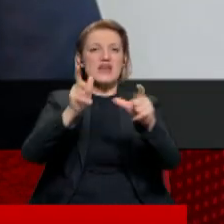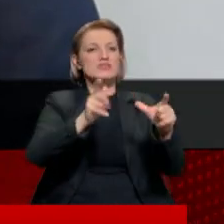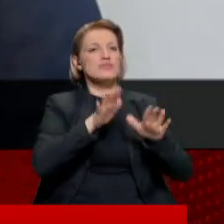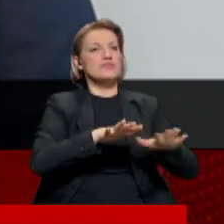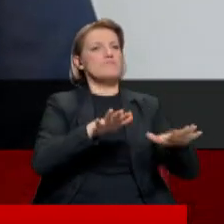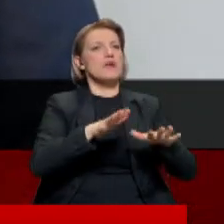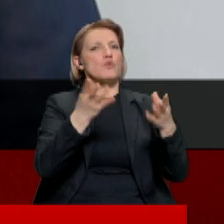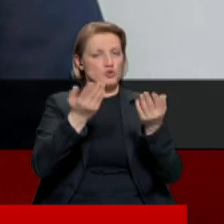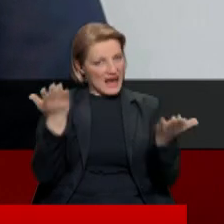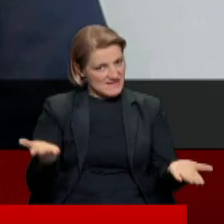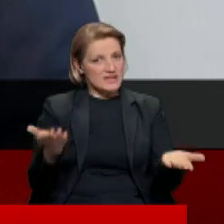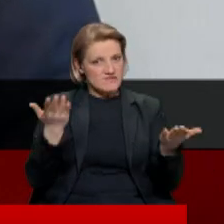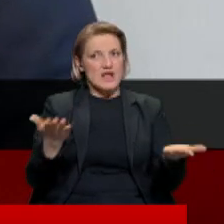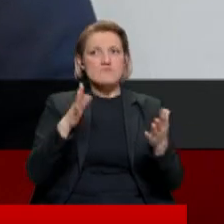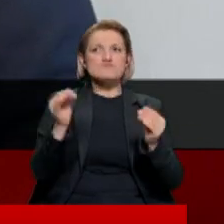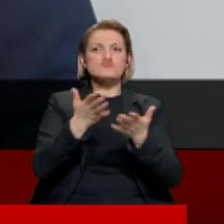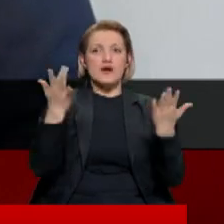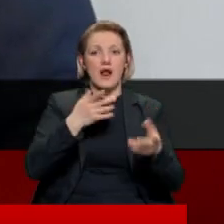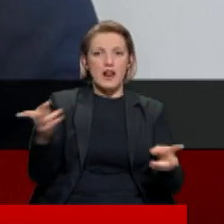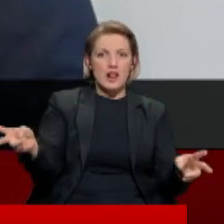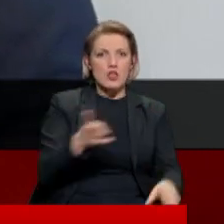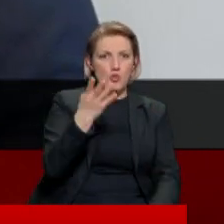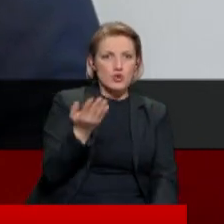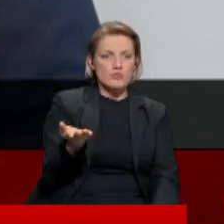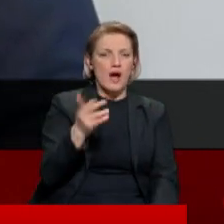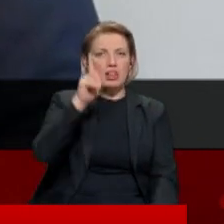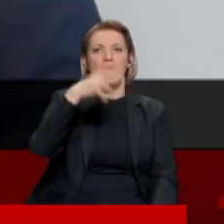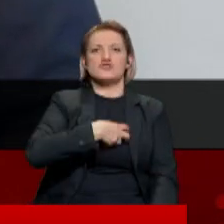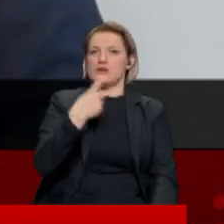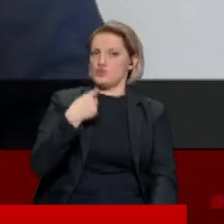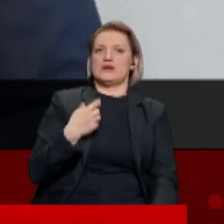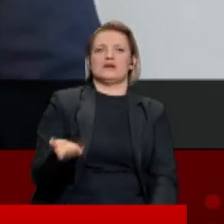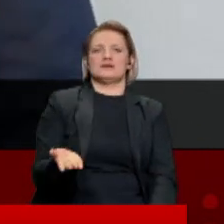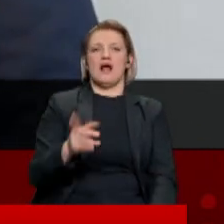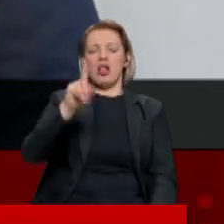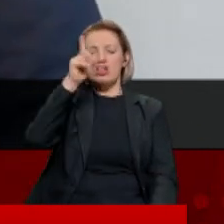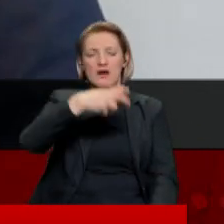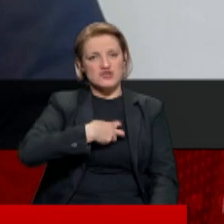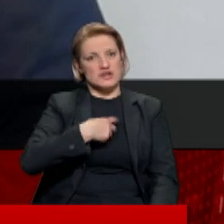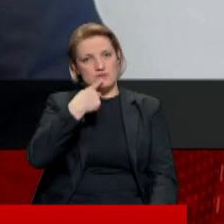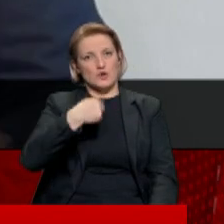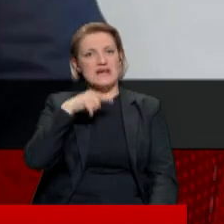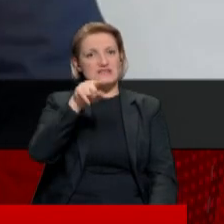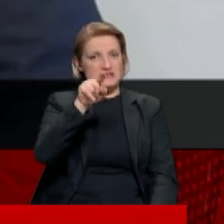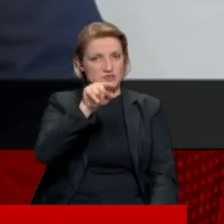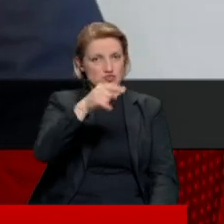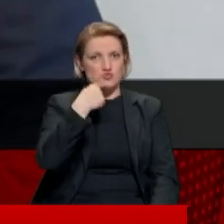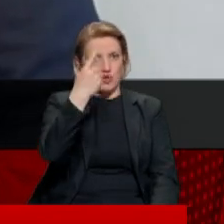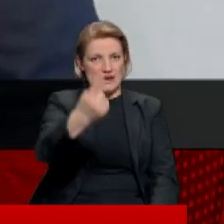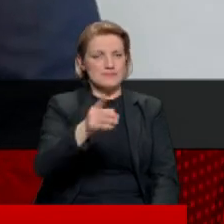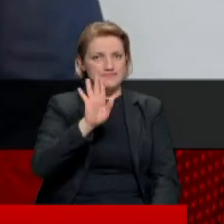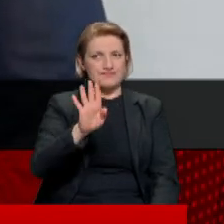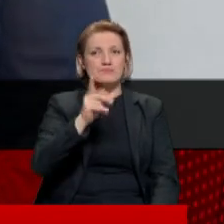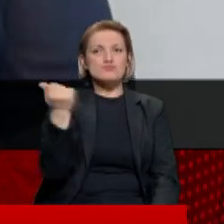oluyor. Oluyor evet. Ama bu kadar can kaybı oluyor mu? Allah aşkına söyleyin ya. Allah aşkına. Size şunu da söyleyeyim.